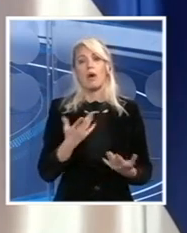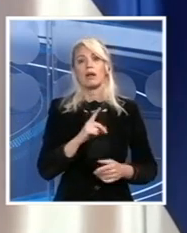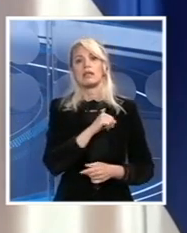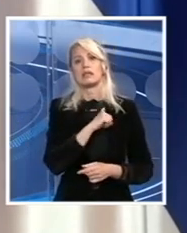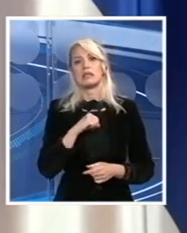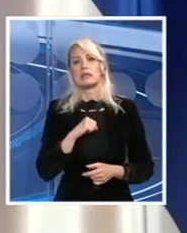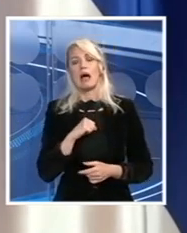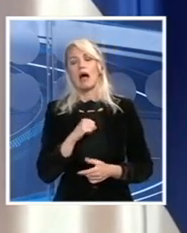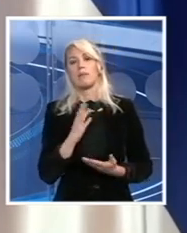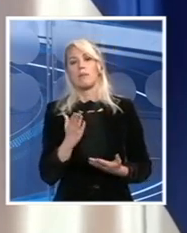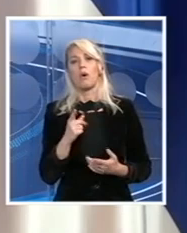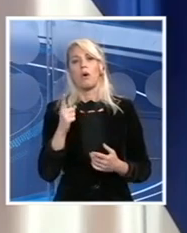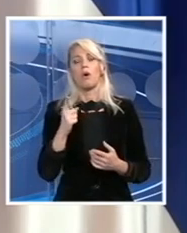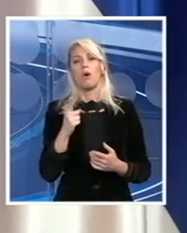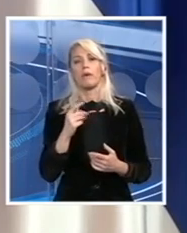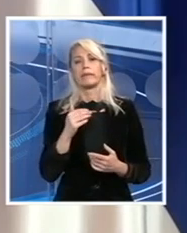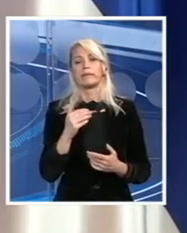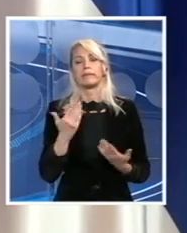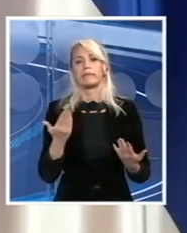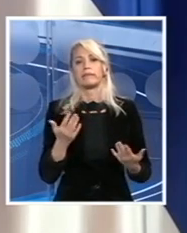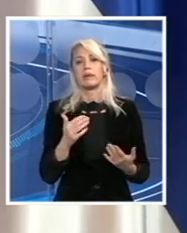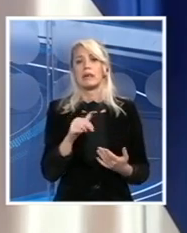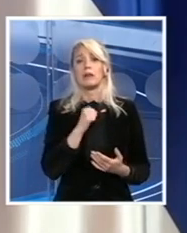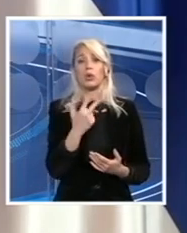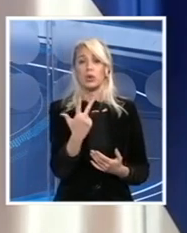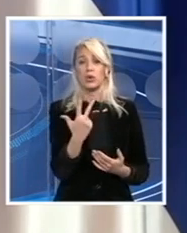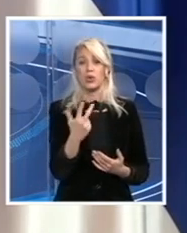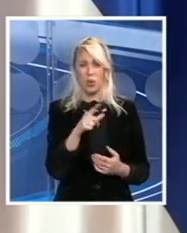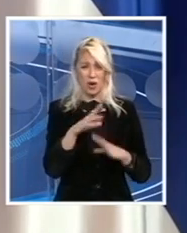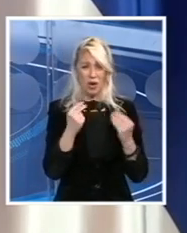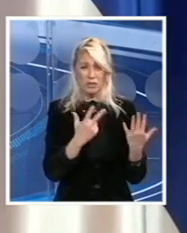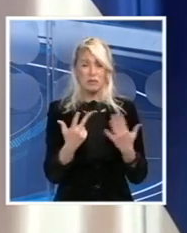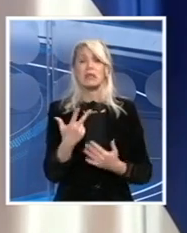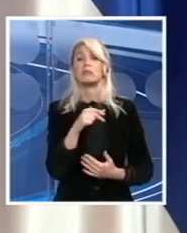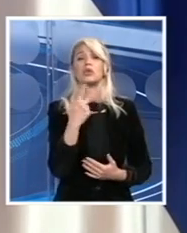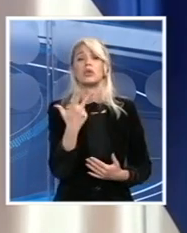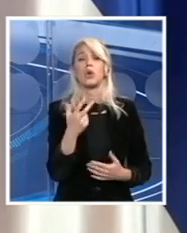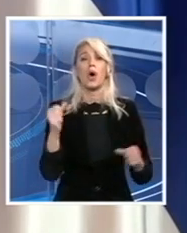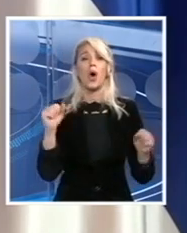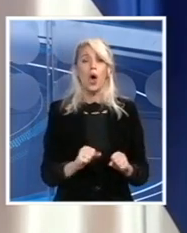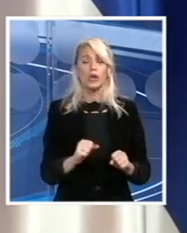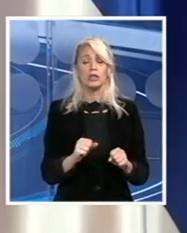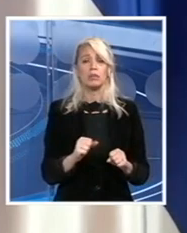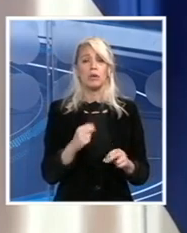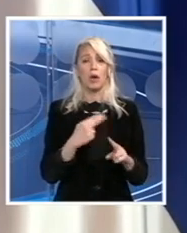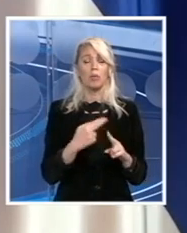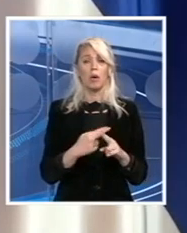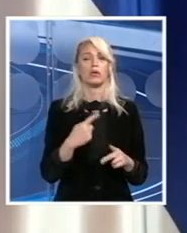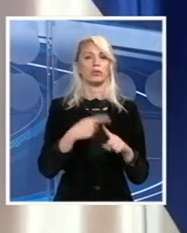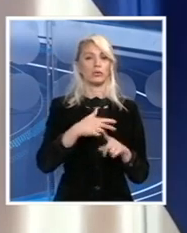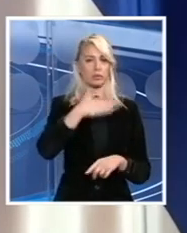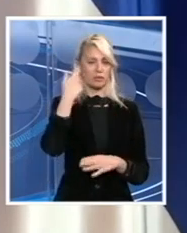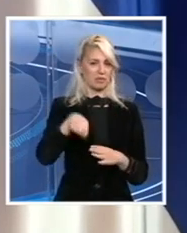ovaj period bilo onih koji su bili ozbiljnije bolesti. Prema tome, deca... I koji su ozdravili. I koji su ozdravili,